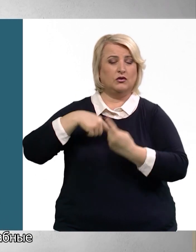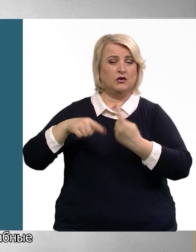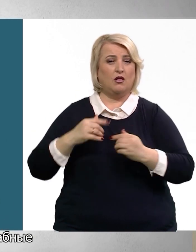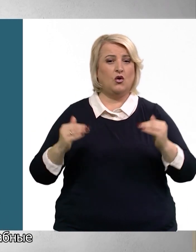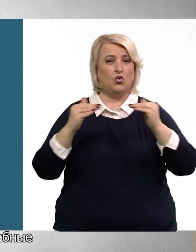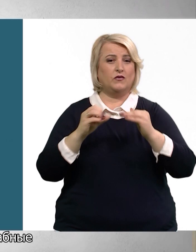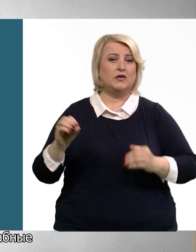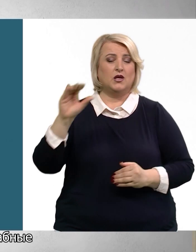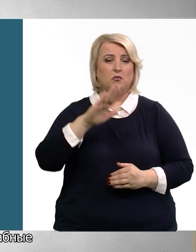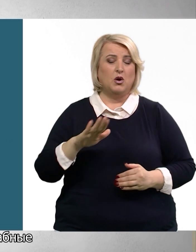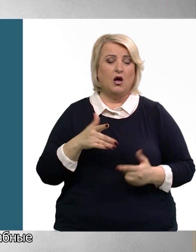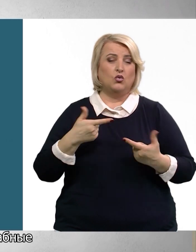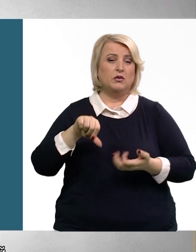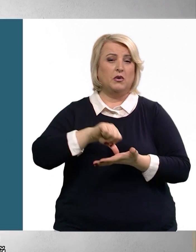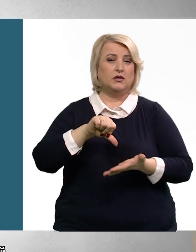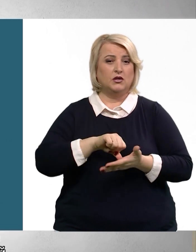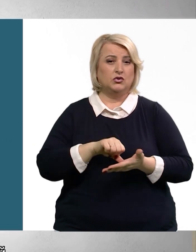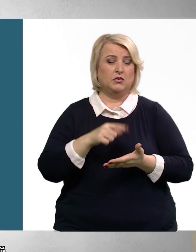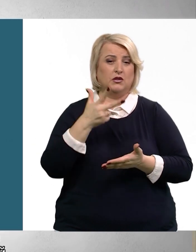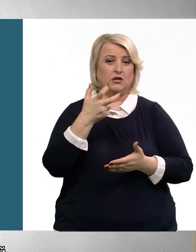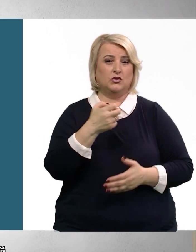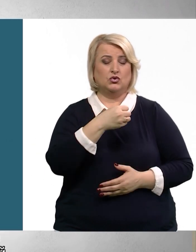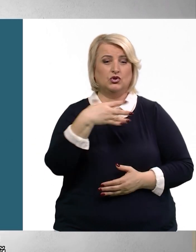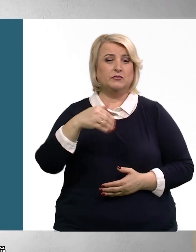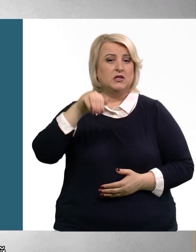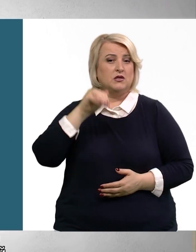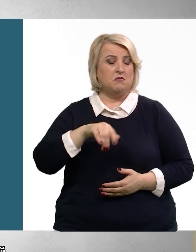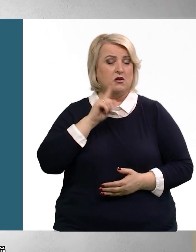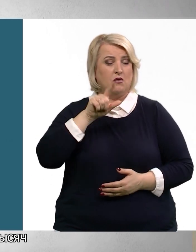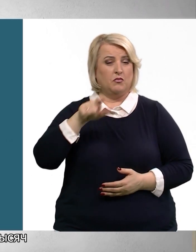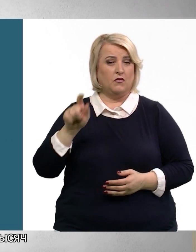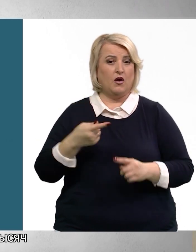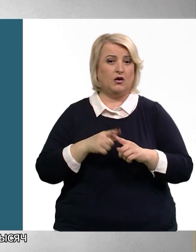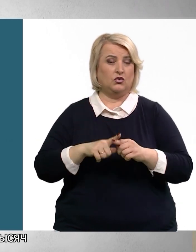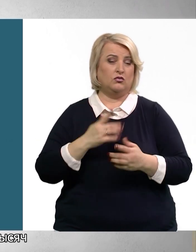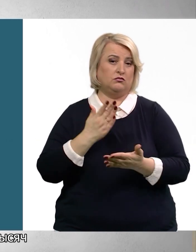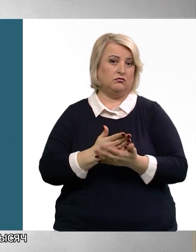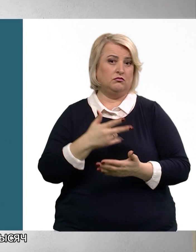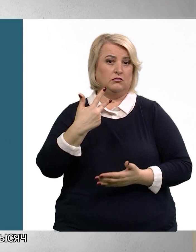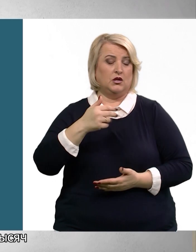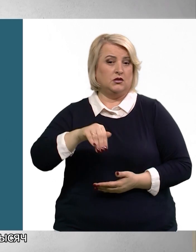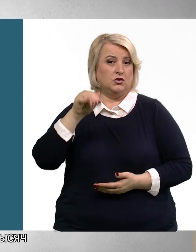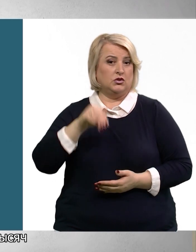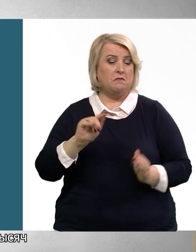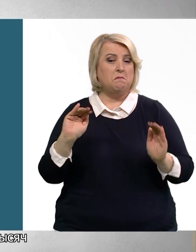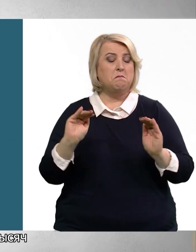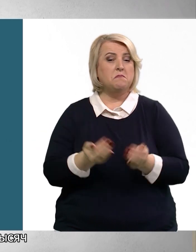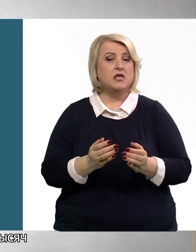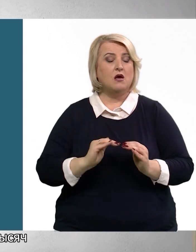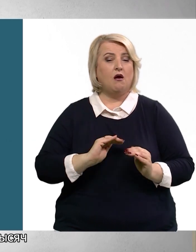competiție de antreprenoriat la nivel european, unde participă 350.000 de tineri care își creează în jur la 30.000